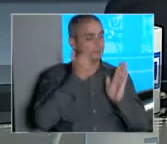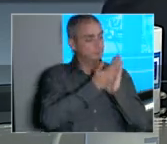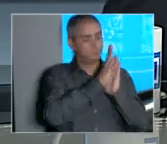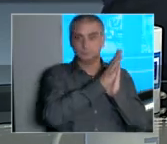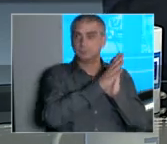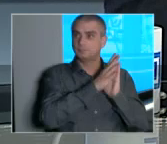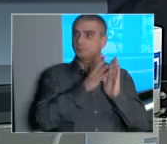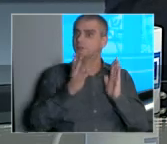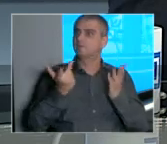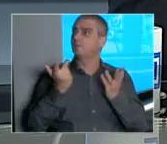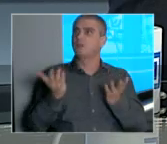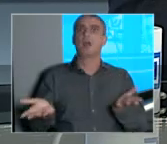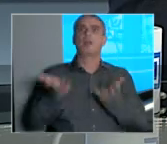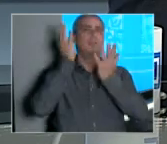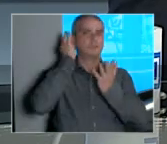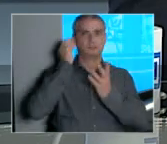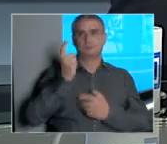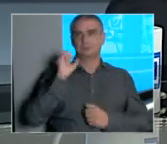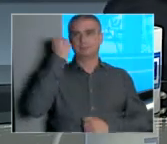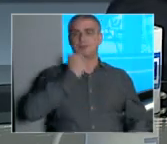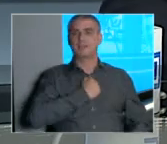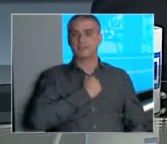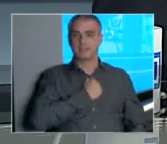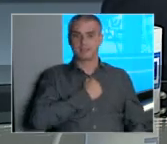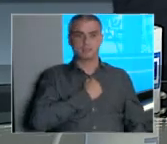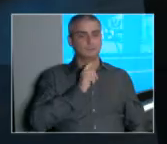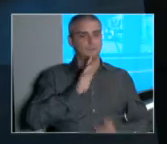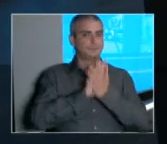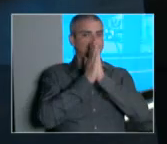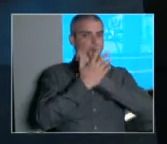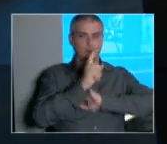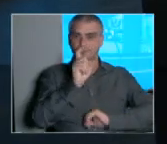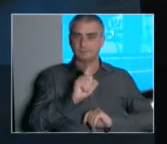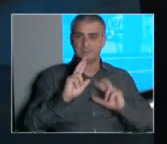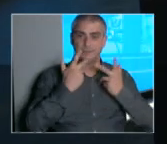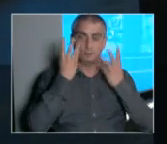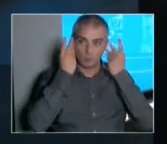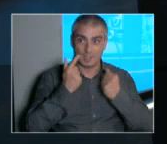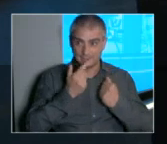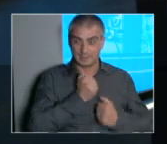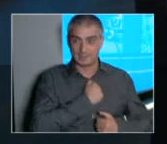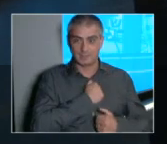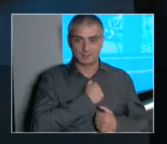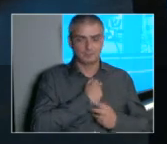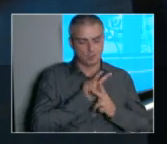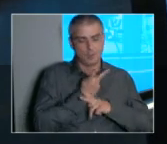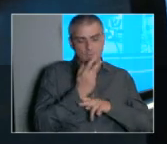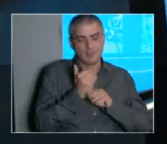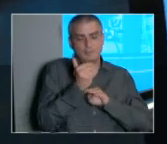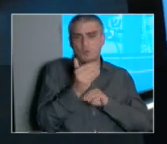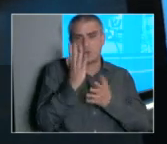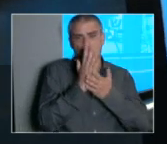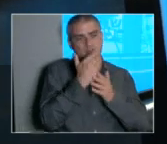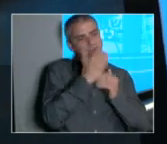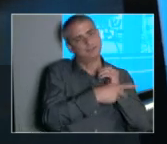נשים, ואיפה הדרת נשים דווקא בחלק הציוני דתי. זה מדהים. יש איזשהו מהפך, יכול להיות שהציבור החרדי, הדתי, עובר אותו פשוט באיחור, הם